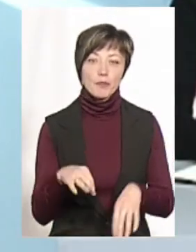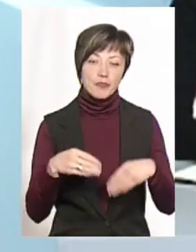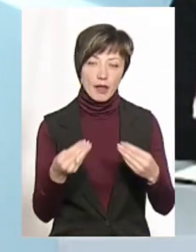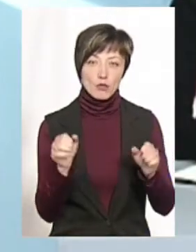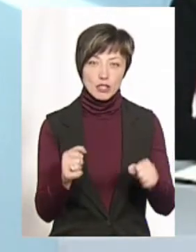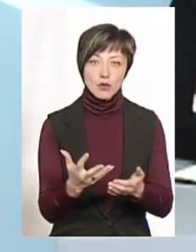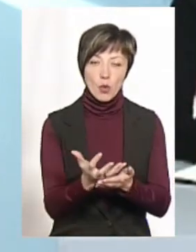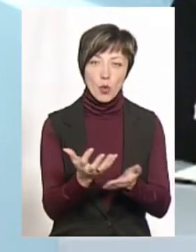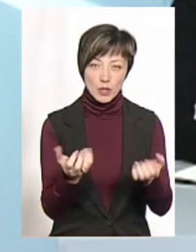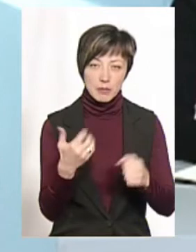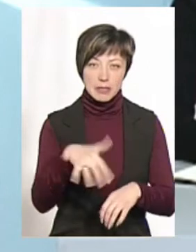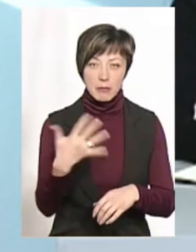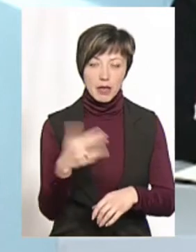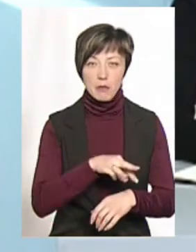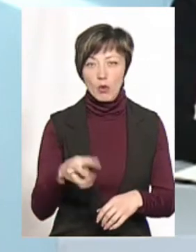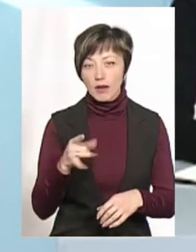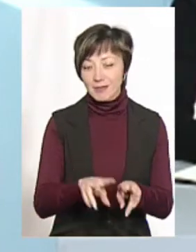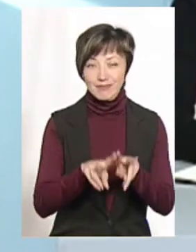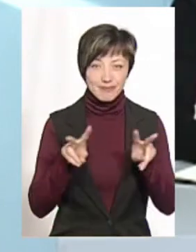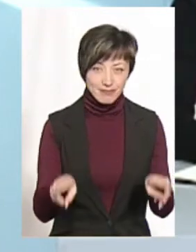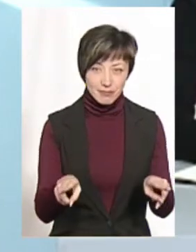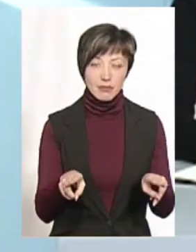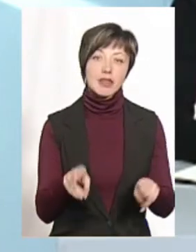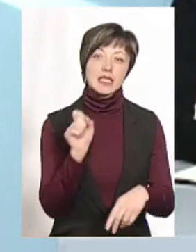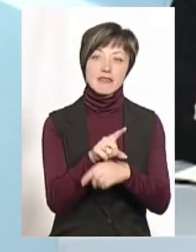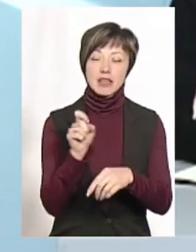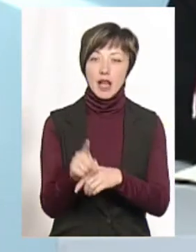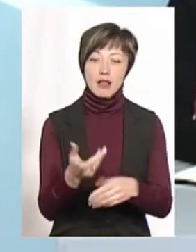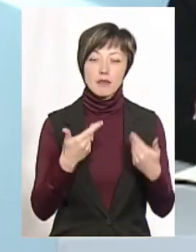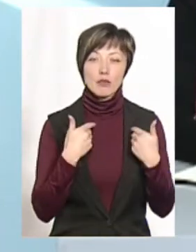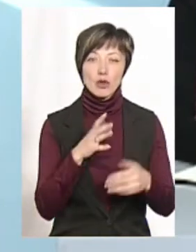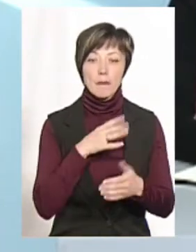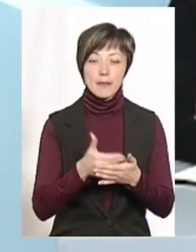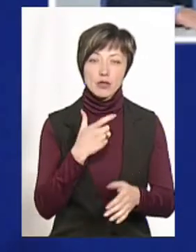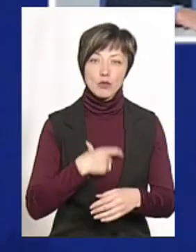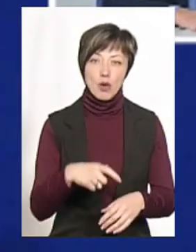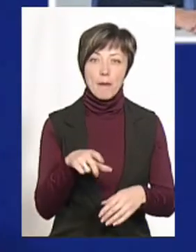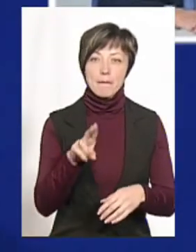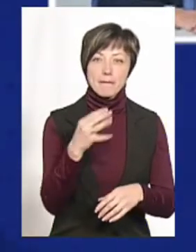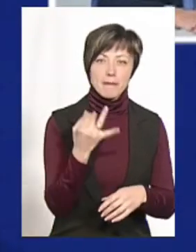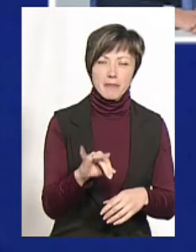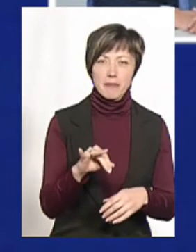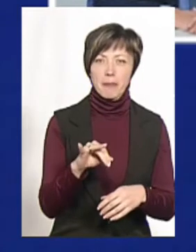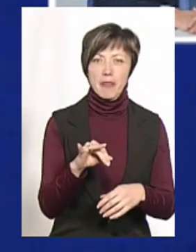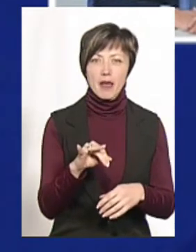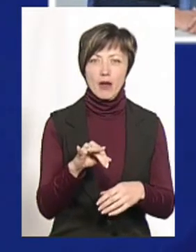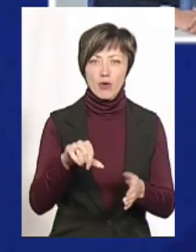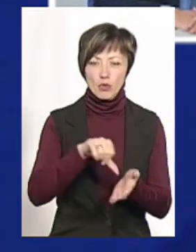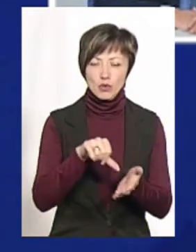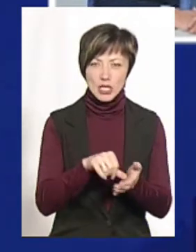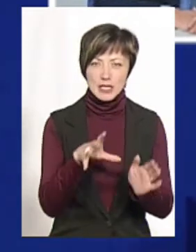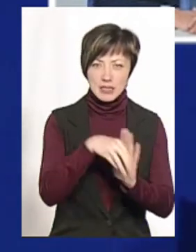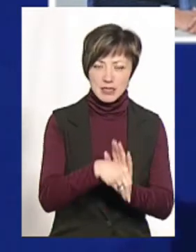отримати 55 мільйонів гривень. Аналогічно, скажімо, ті завдання, які ми ставили перед собою по пайовій, від оперативного